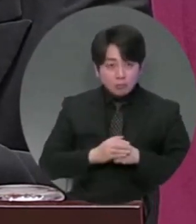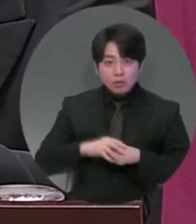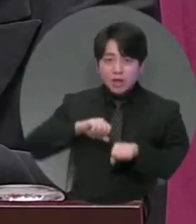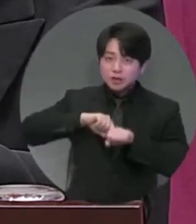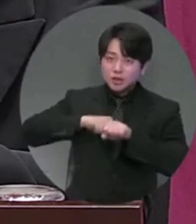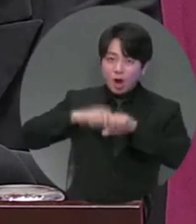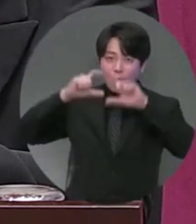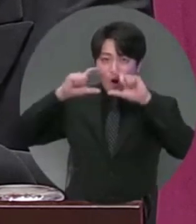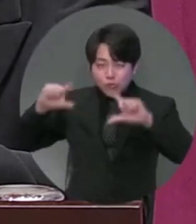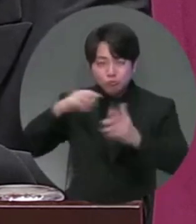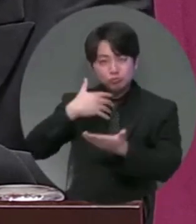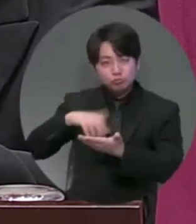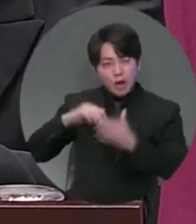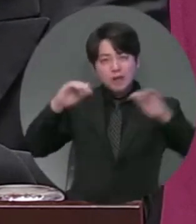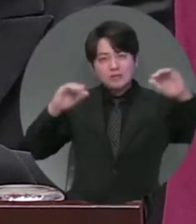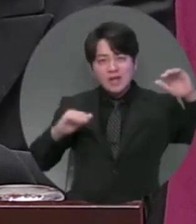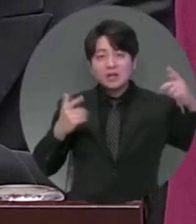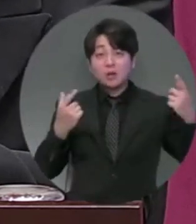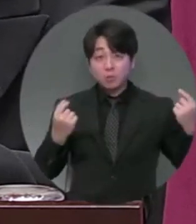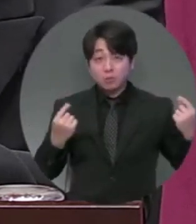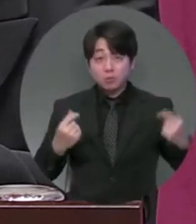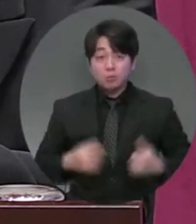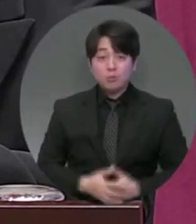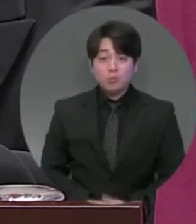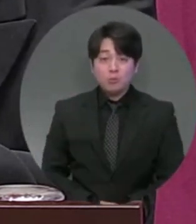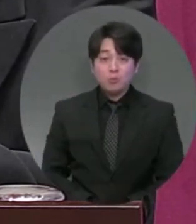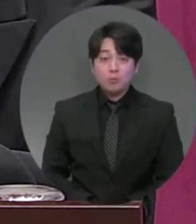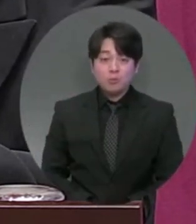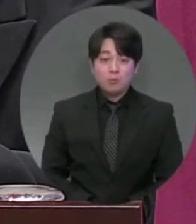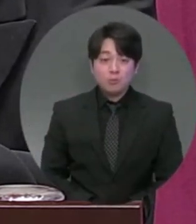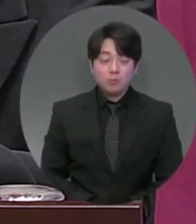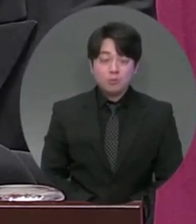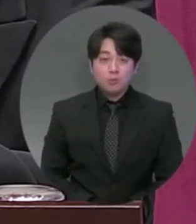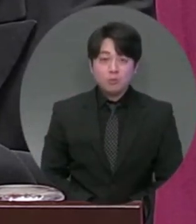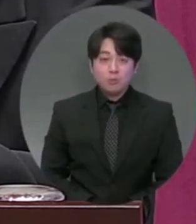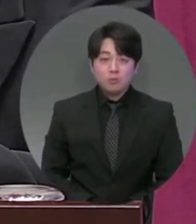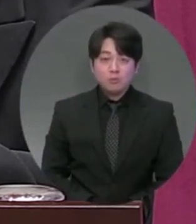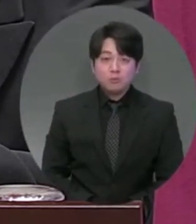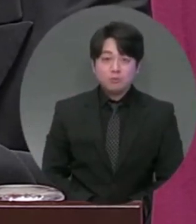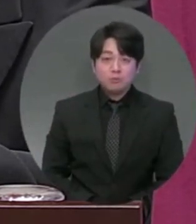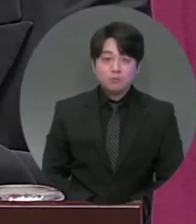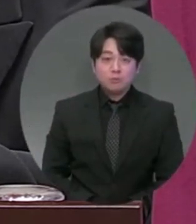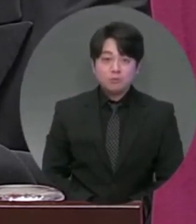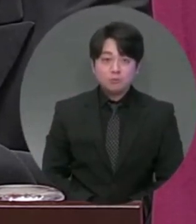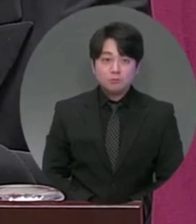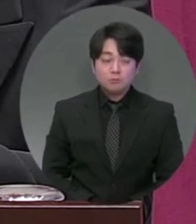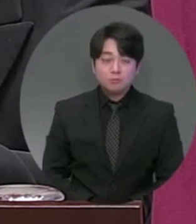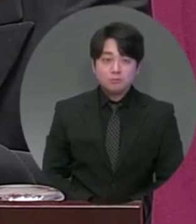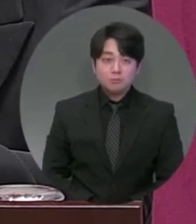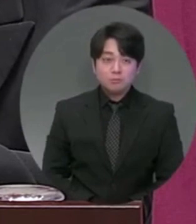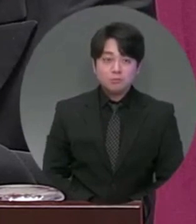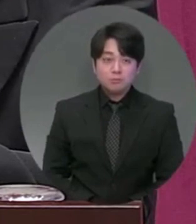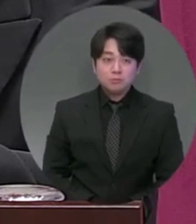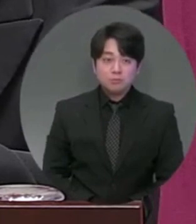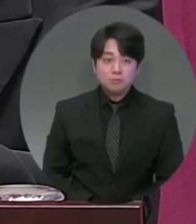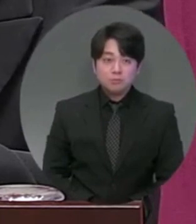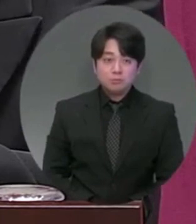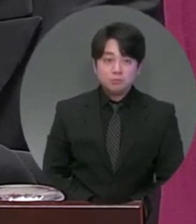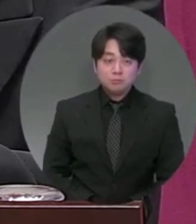않나 하는 생각이 들고요 뭐 아시겠지만 형법이 처음에는 정조에 관한 제 였지 않습니까